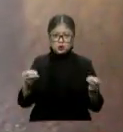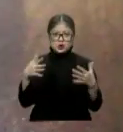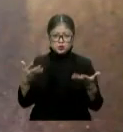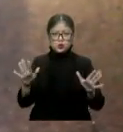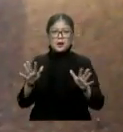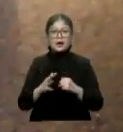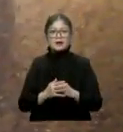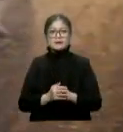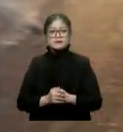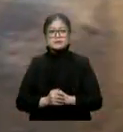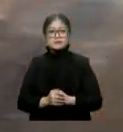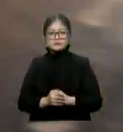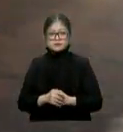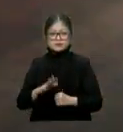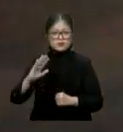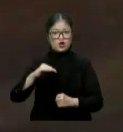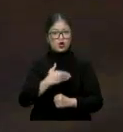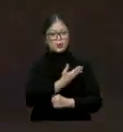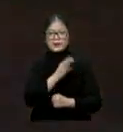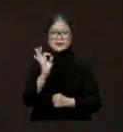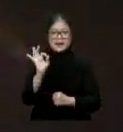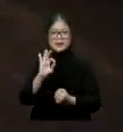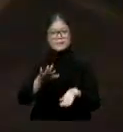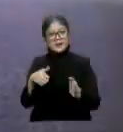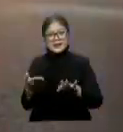Tak ada korban dalam bentrokan ini, polisi masih menyelidiki